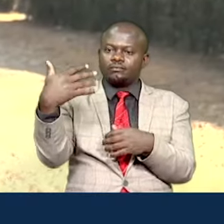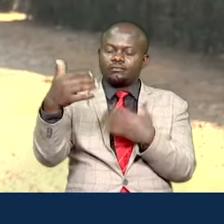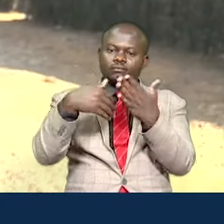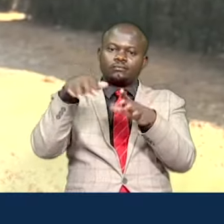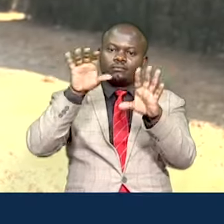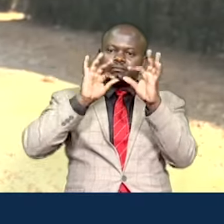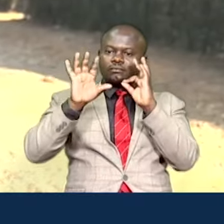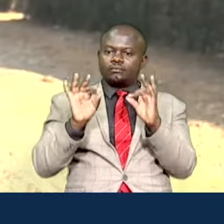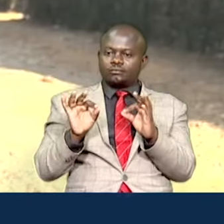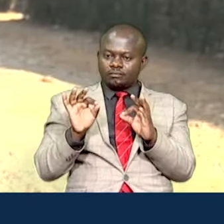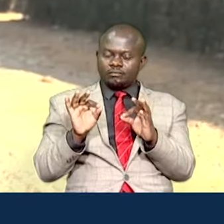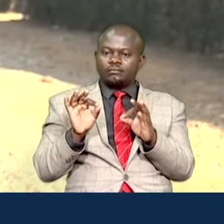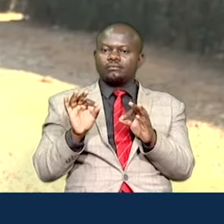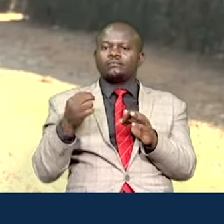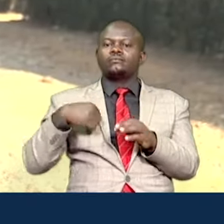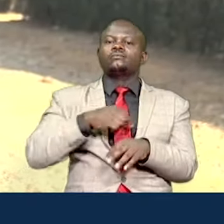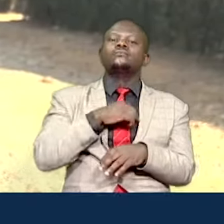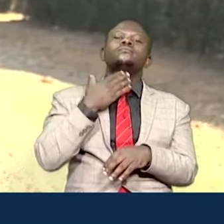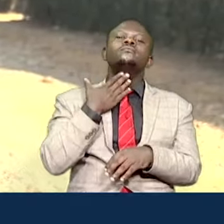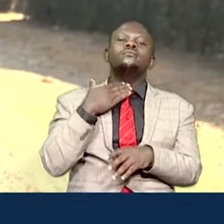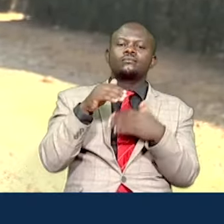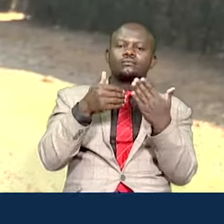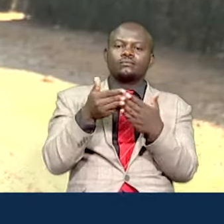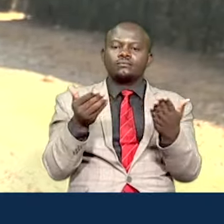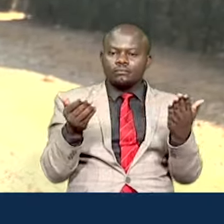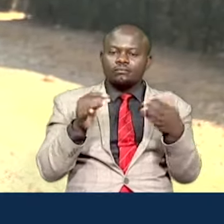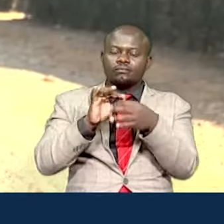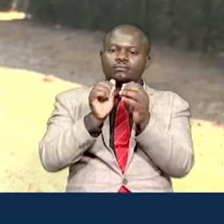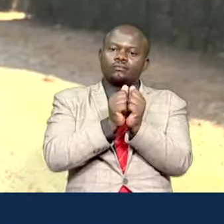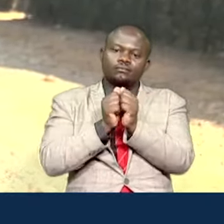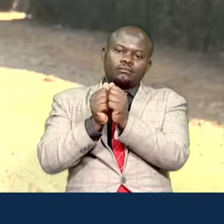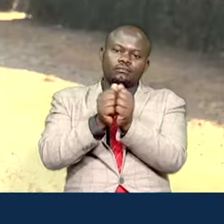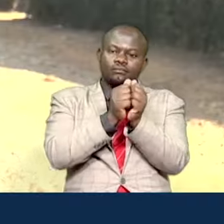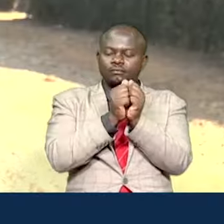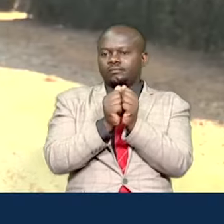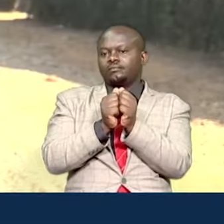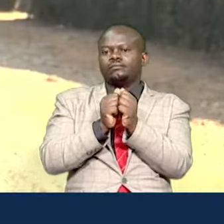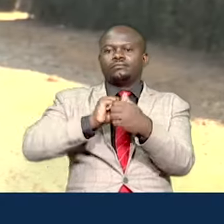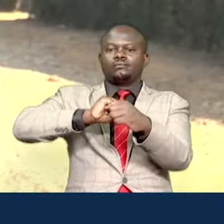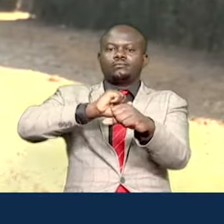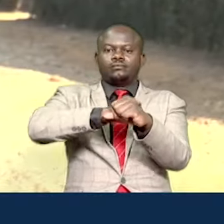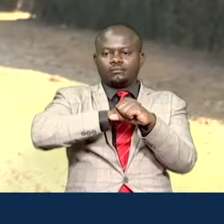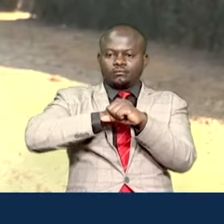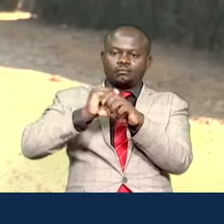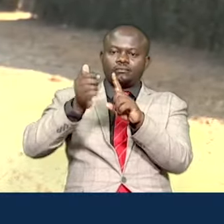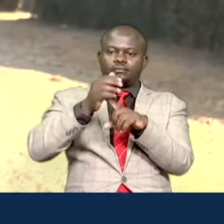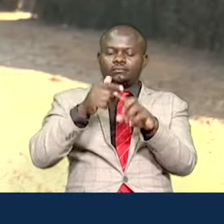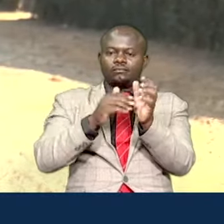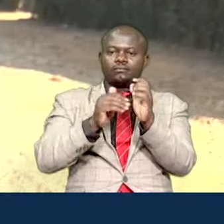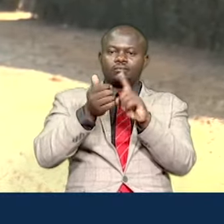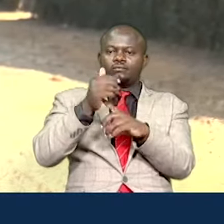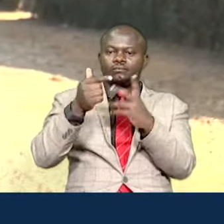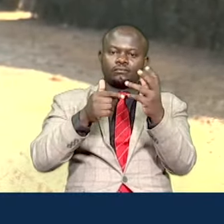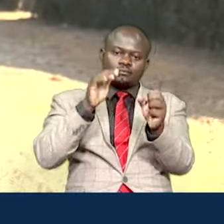nihitiramo umukandida nifuza gufatanya nawe kurinda ibyagezweho no kugera kuri byinshi